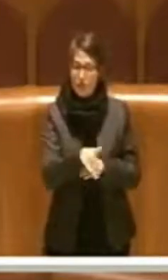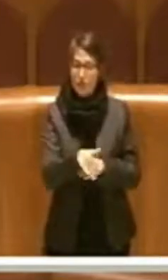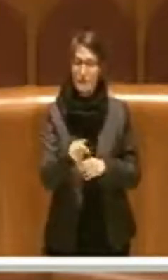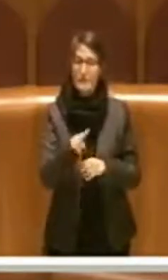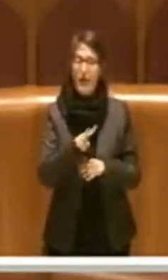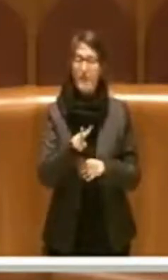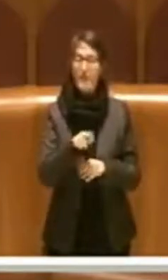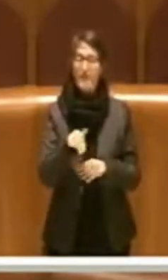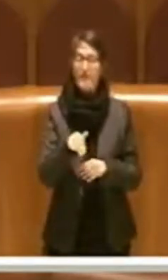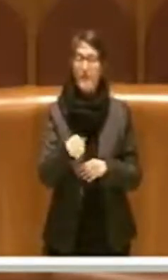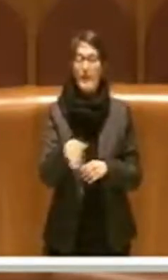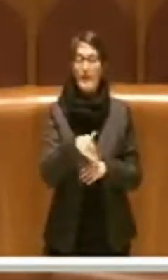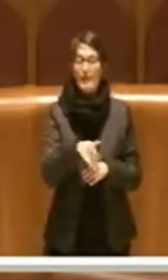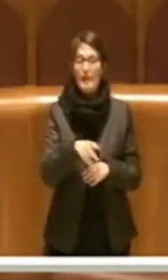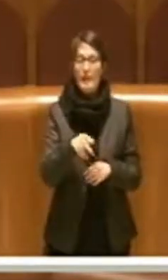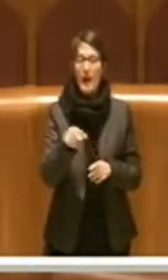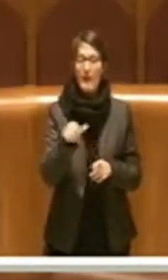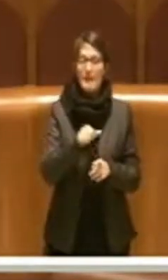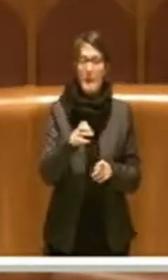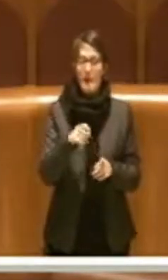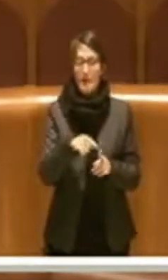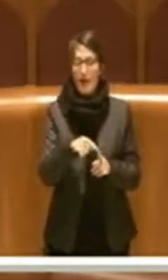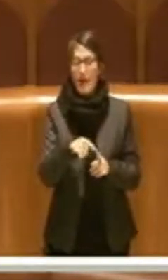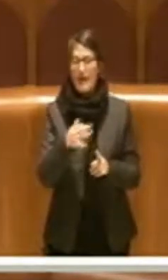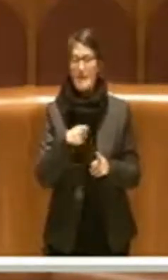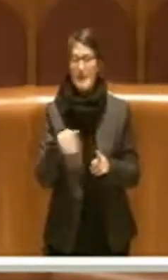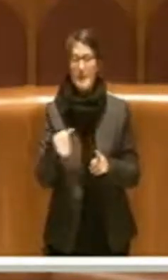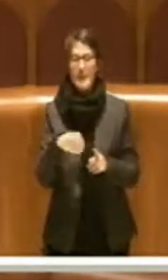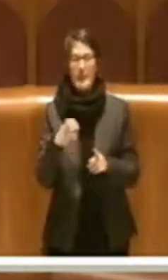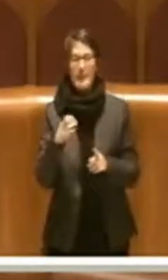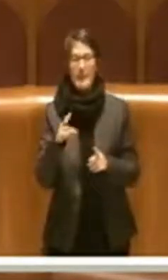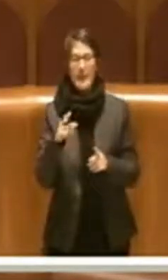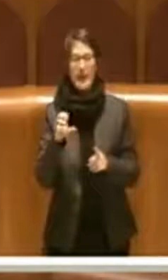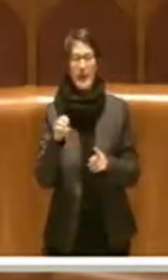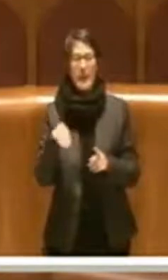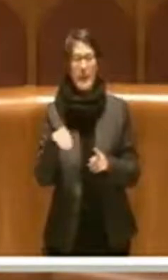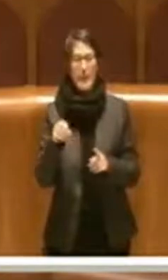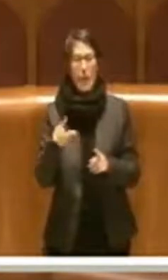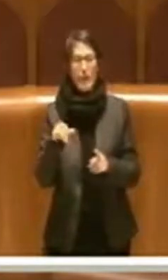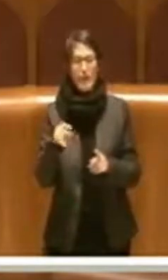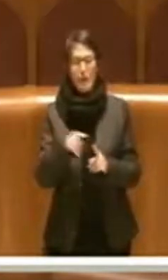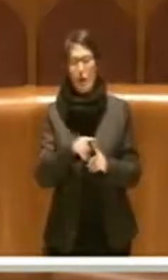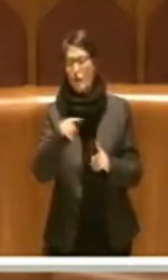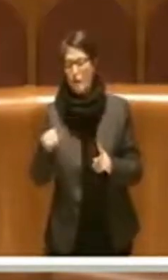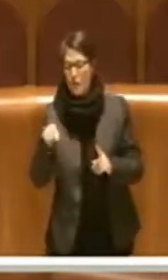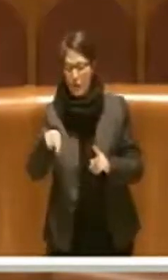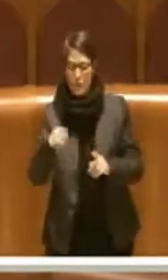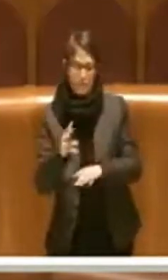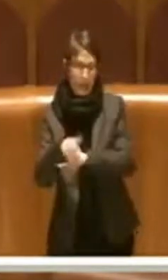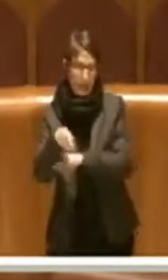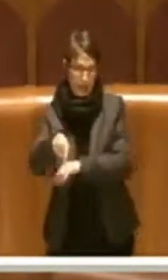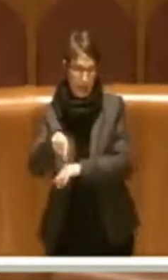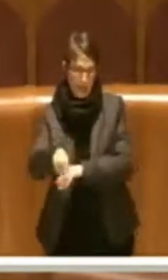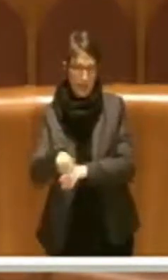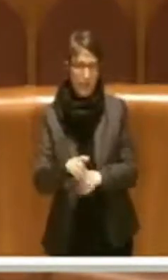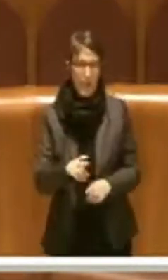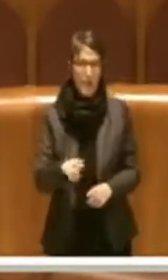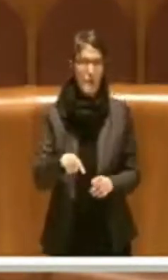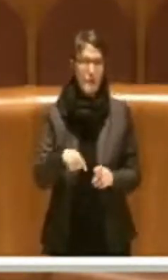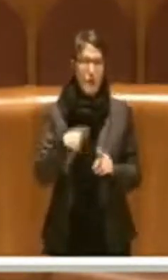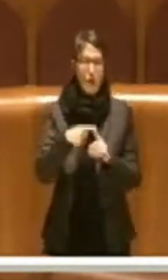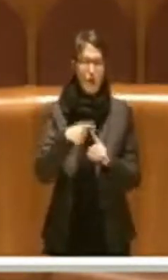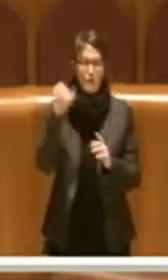Cremolino fino alla zona dell'intervento, e poi l'ultima opera che è